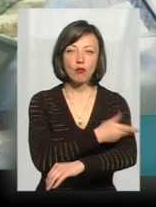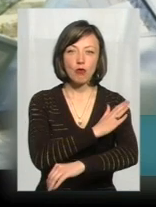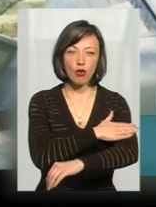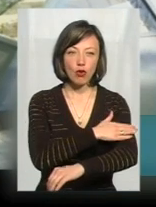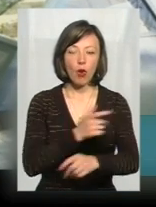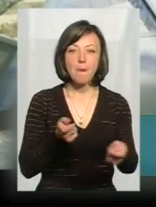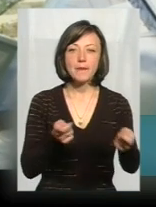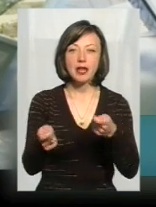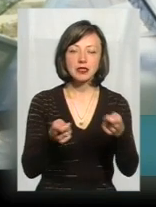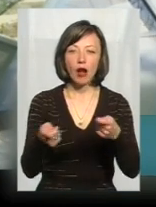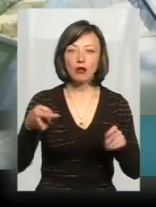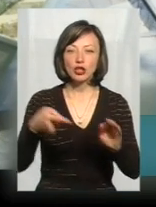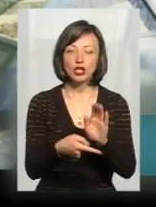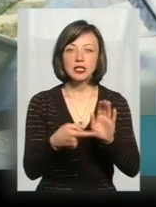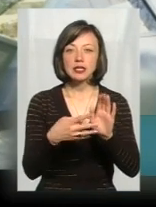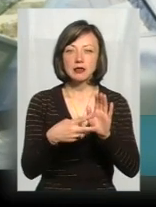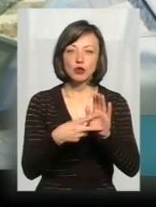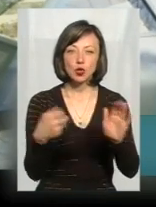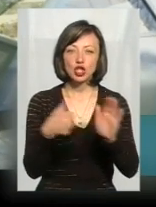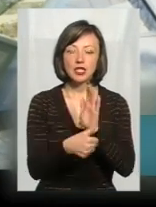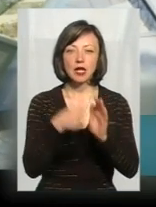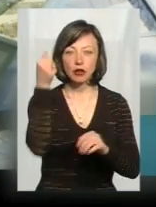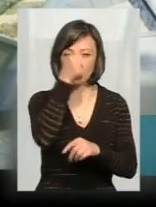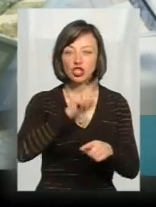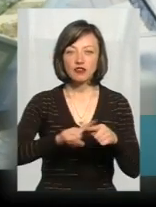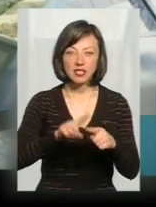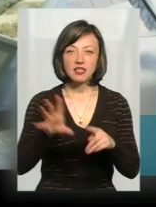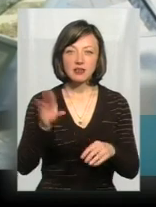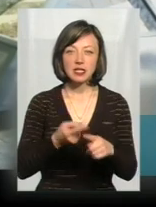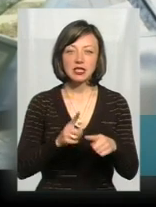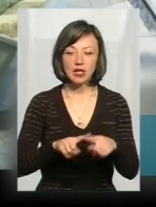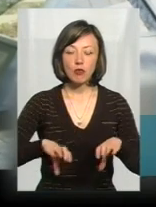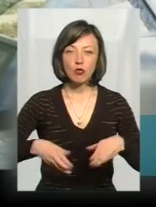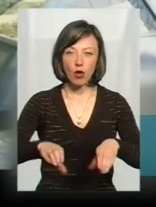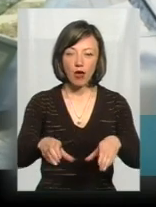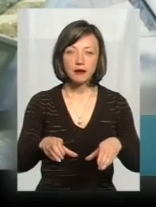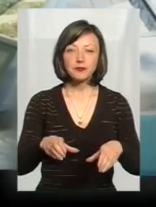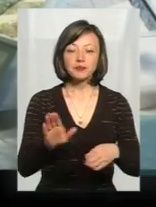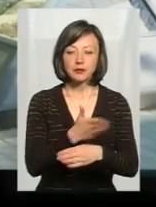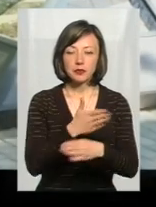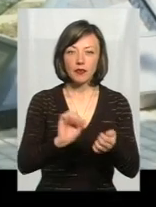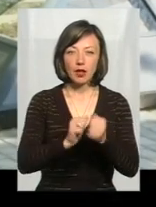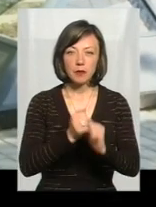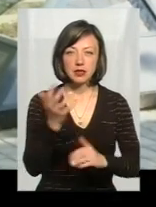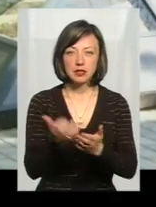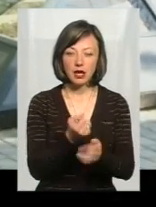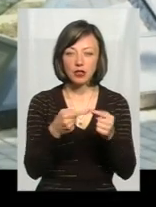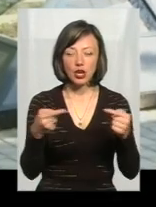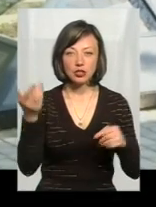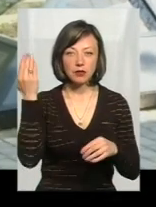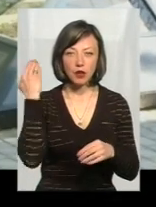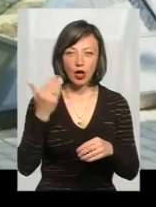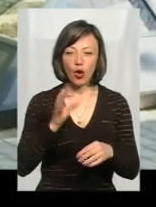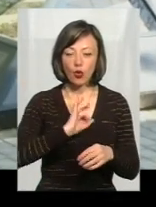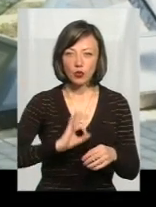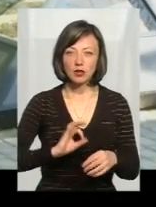магістрату було в 1760-х роках. Швидше за все, це саме та бруківка, тим більше, що між каміннями були знайдені речі того часу, там